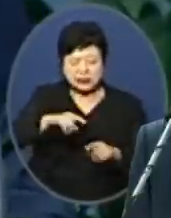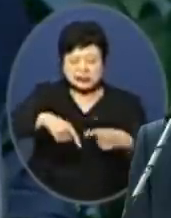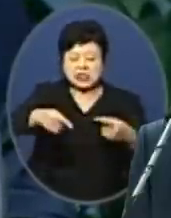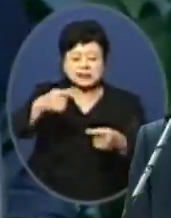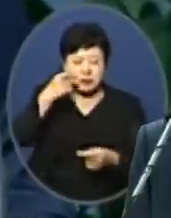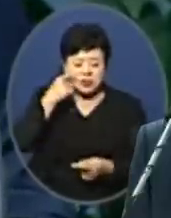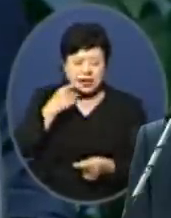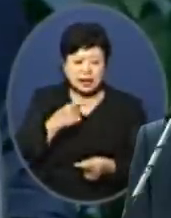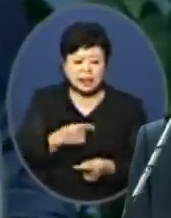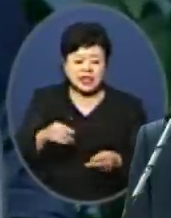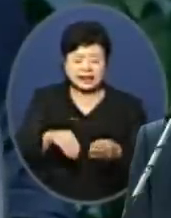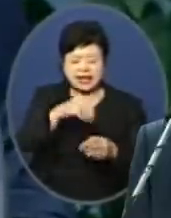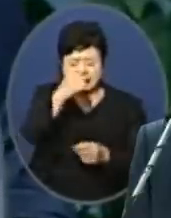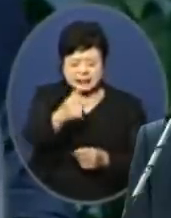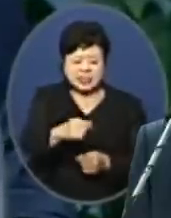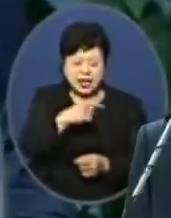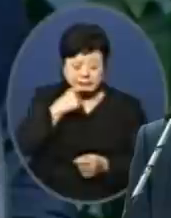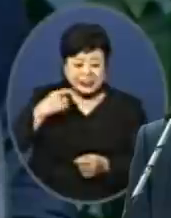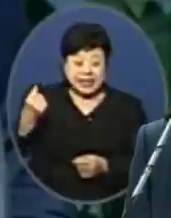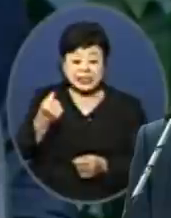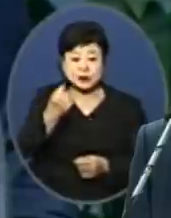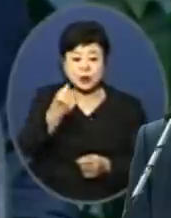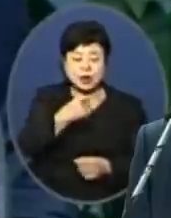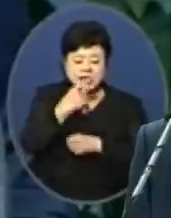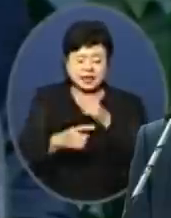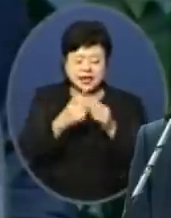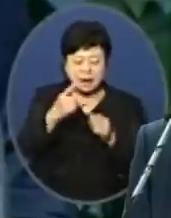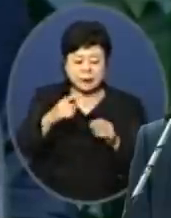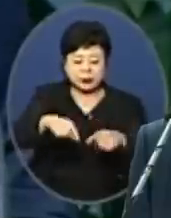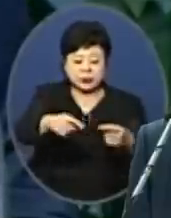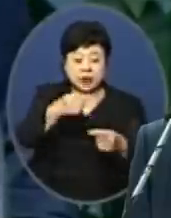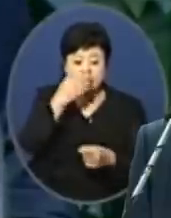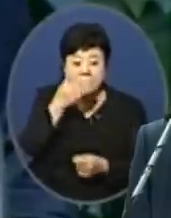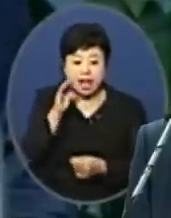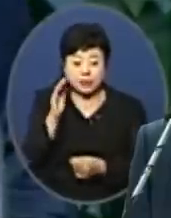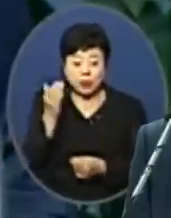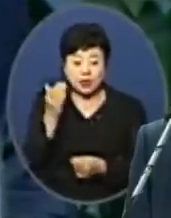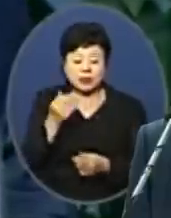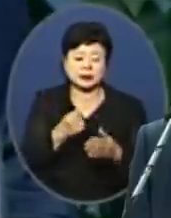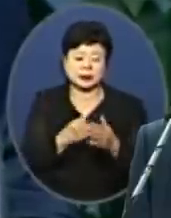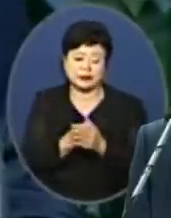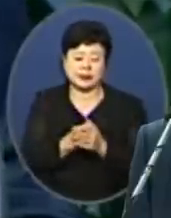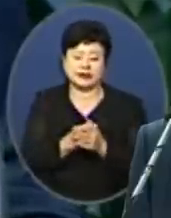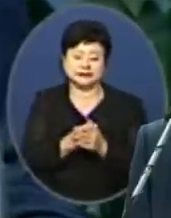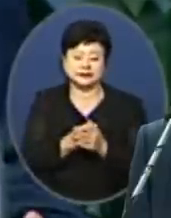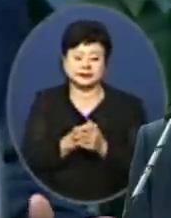것입니다. 1년에 대제사장이 꼭 피를 가지고 들어가는 것입니다. 그러므로